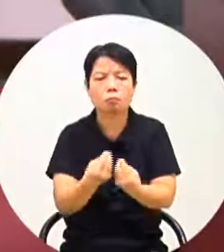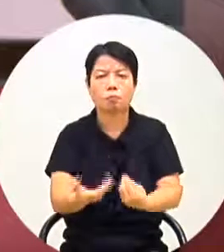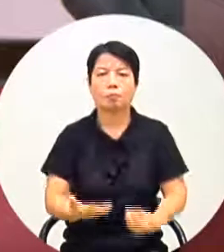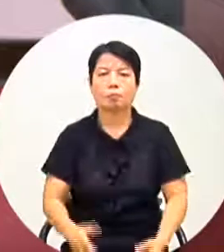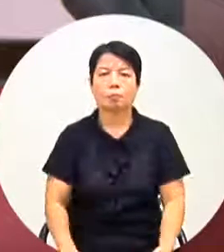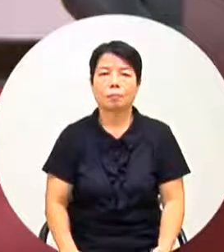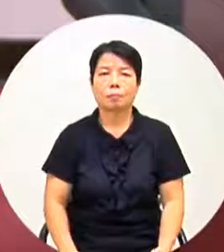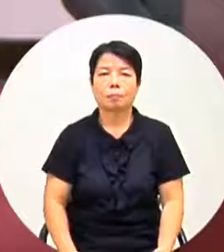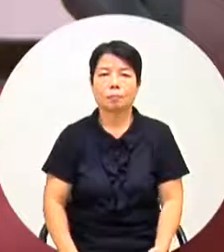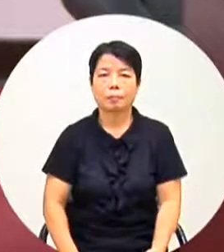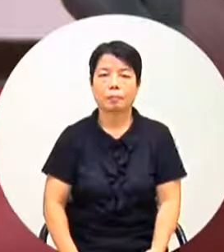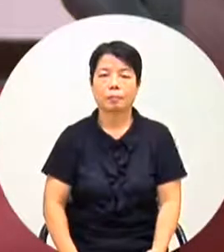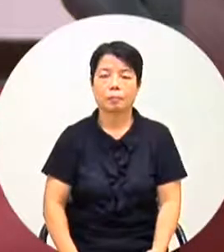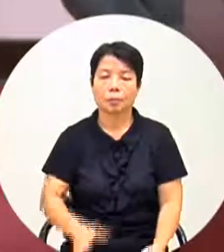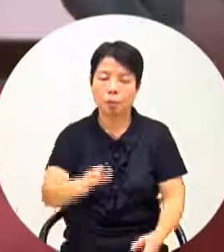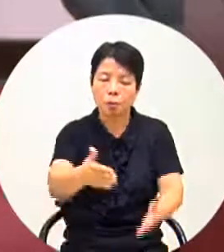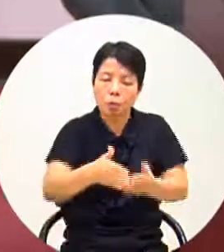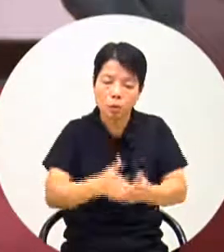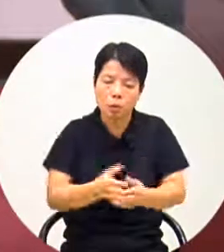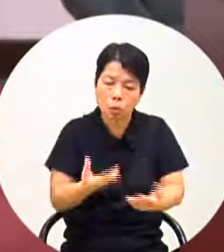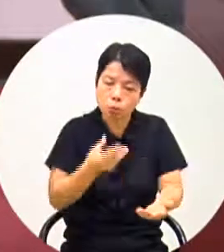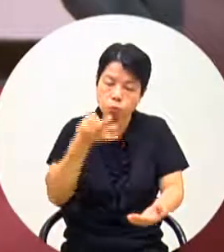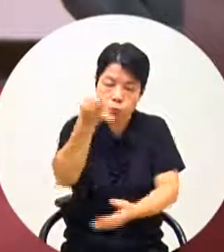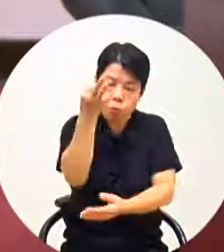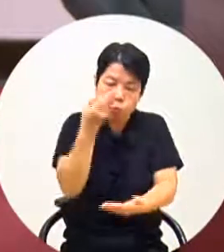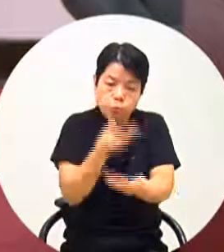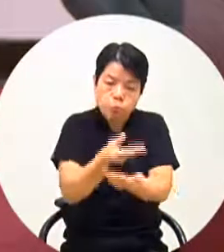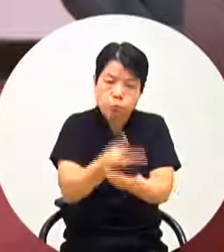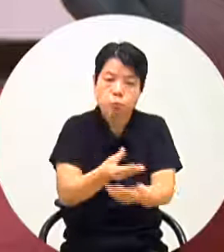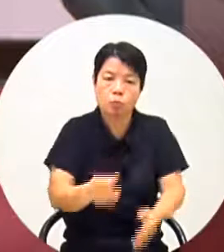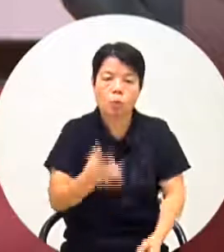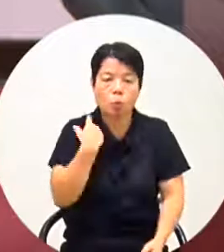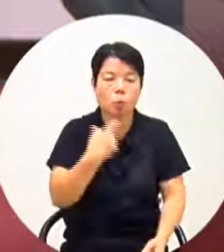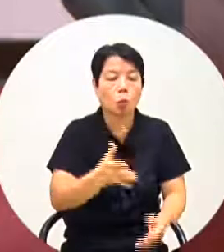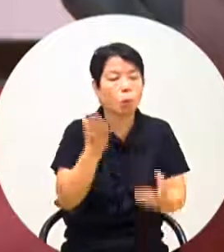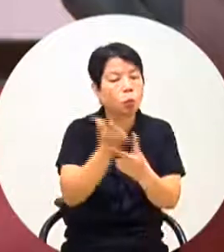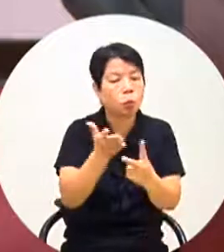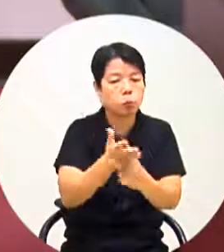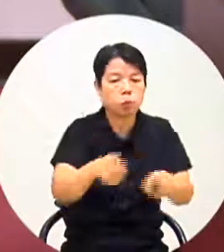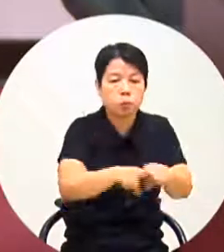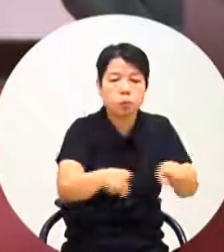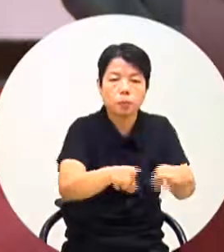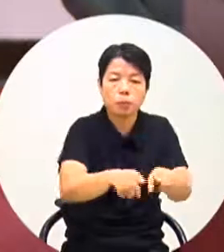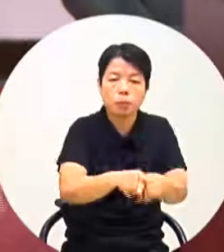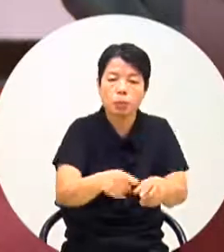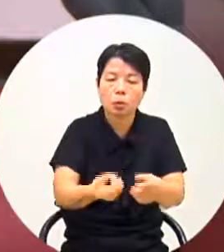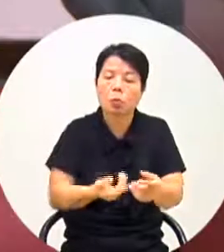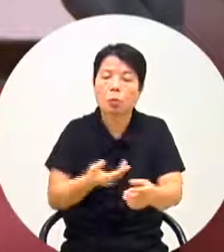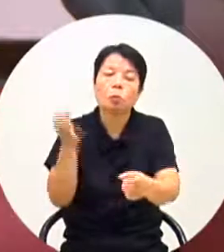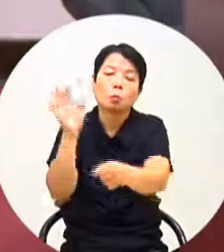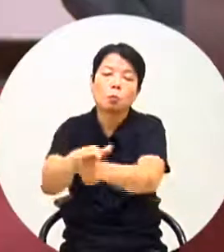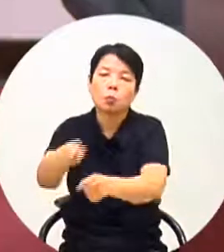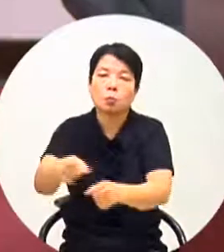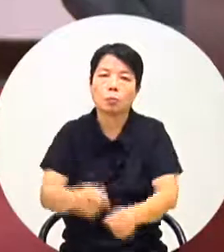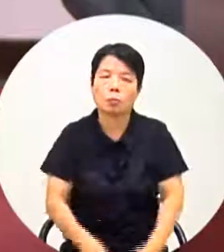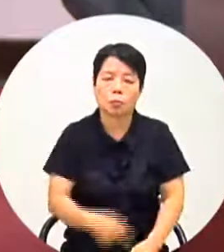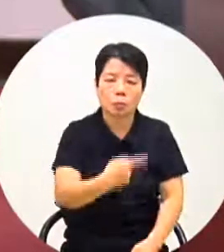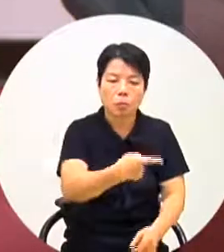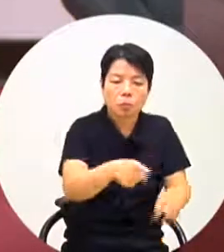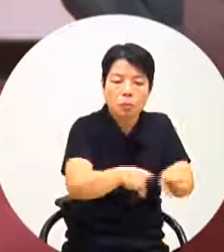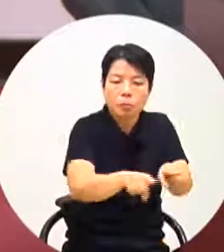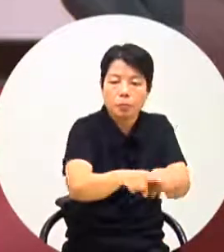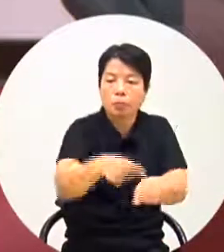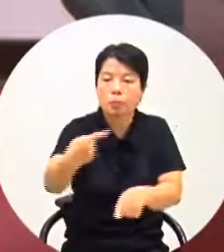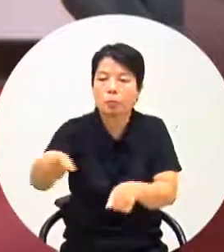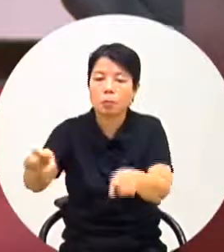是用补偿还是要用坪数去补足，就是一坪换一坪，这个